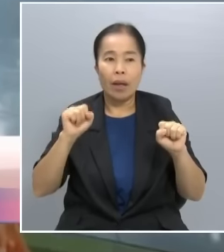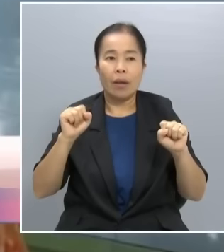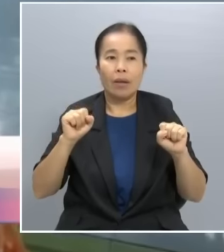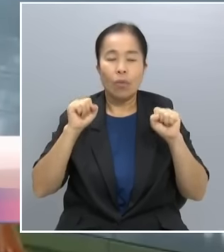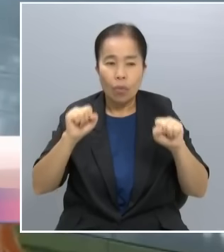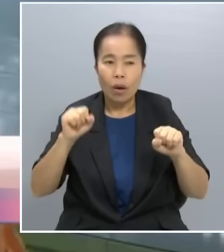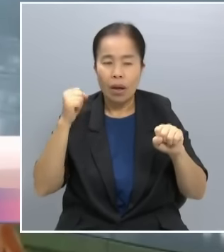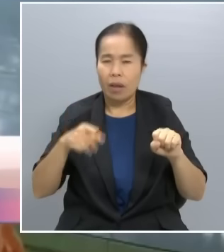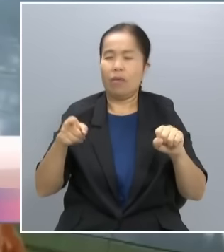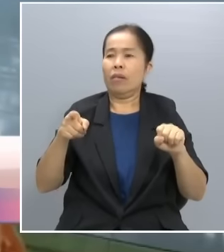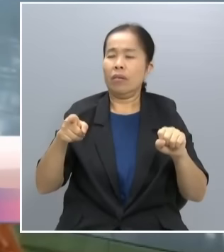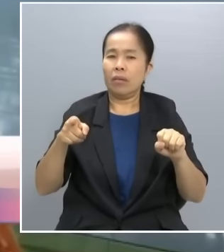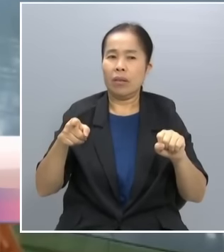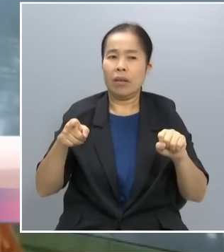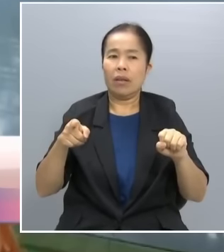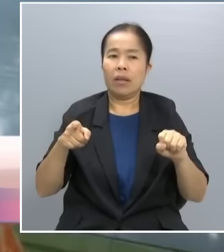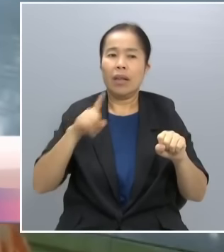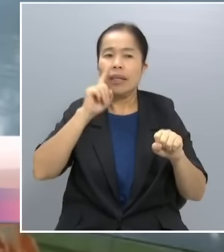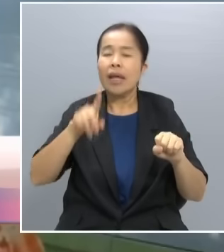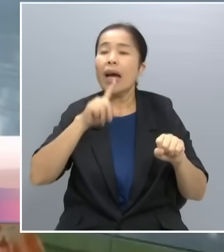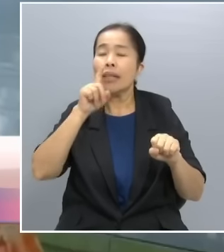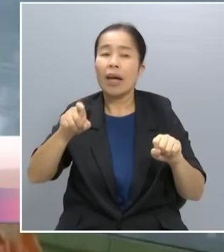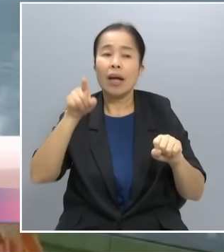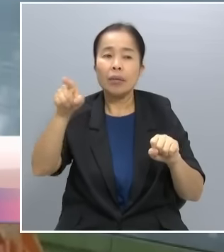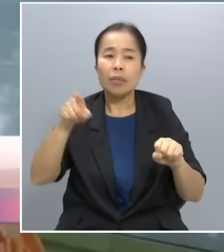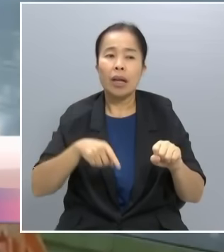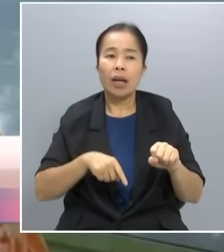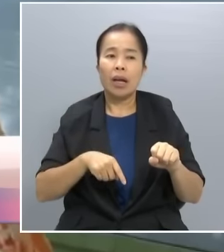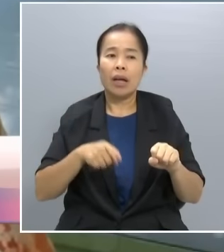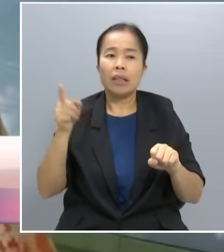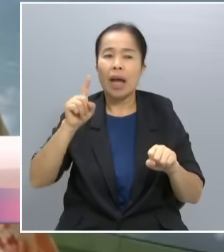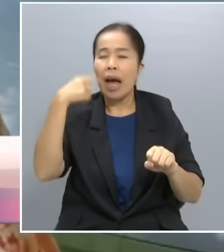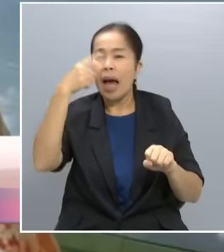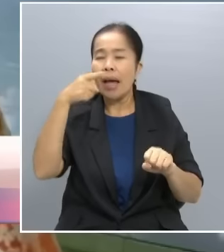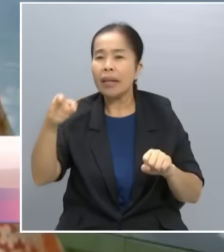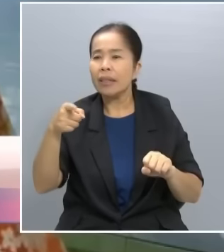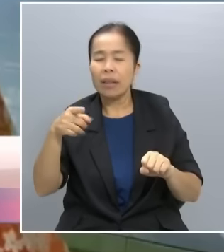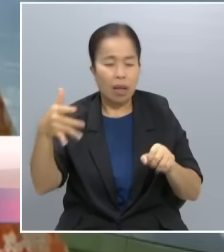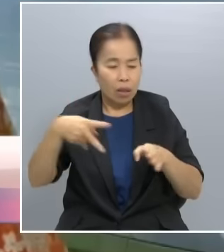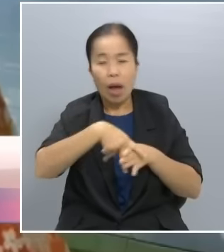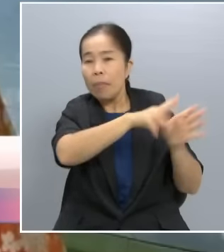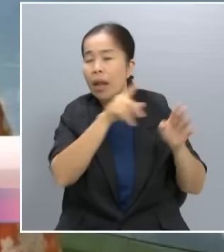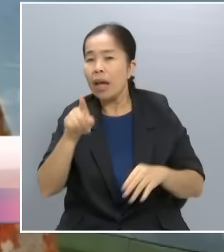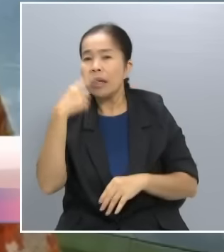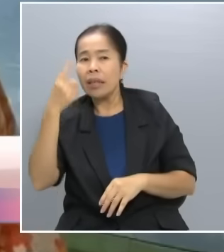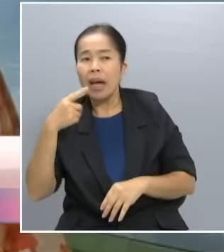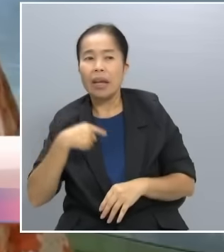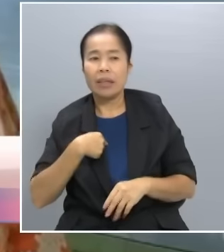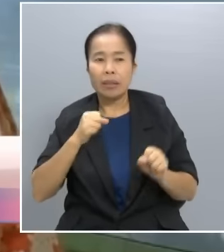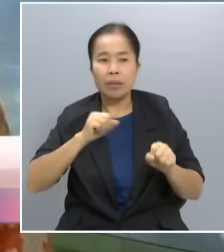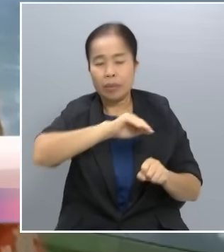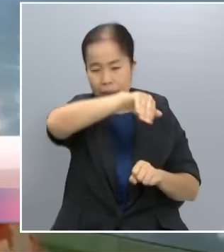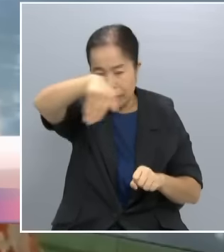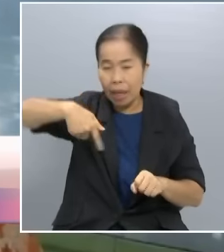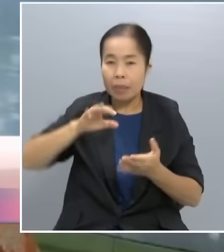าย่าเลยถามผู้นั้นบ้านเป้งไหนล่ะนาอันคอยอันขี่ย้อนสอนว่าสิไปสืบ